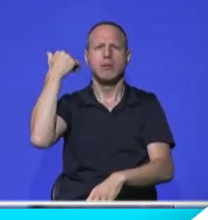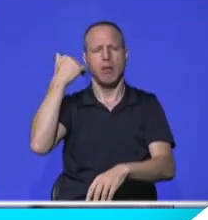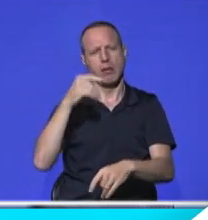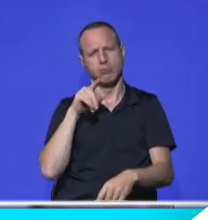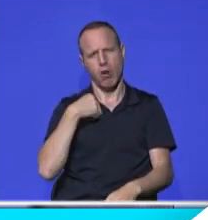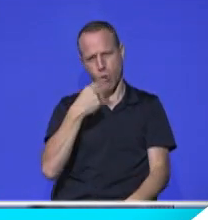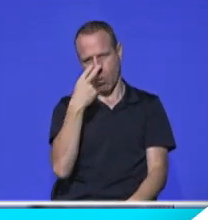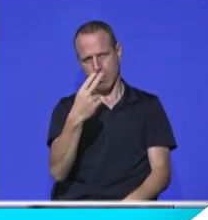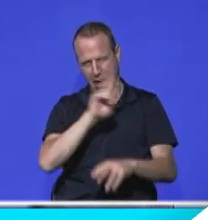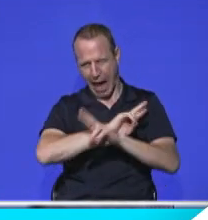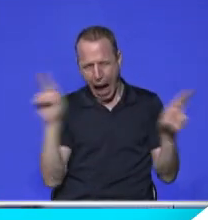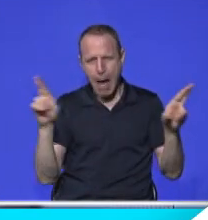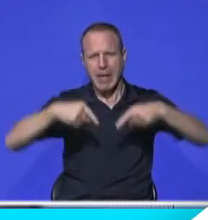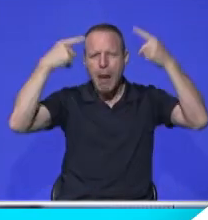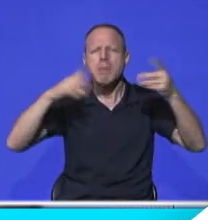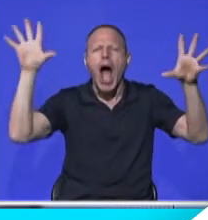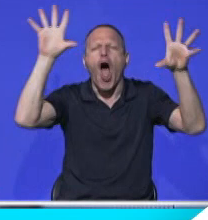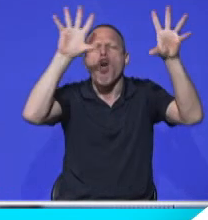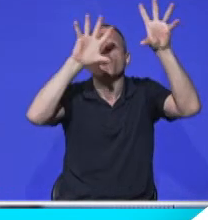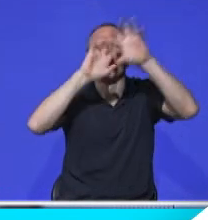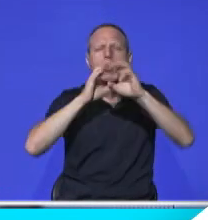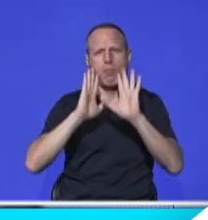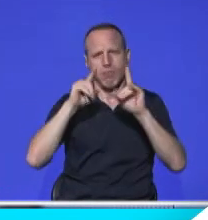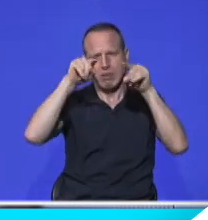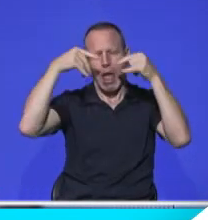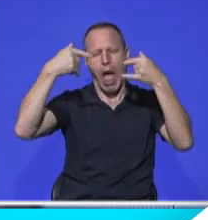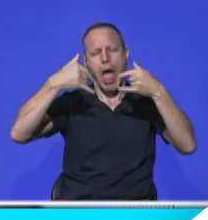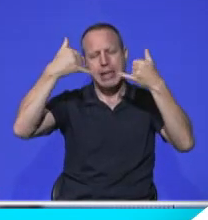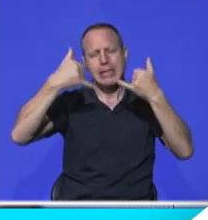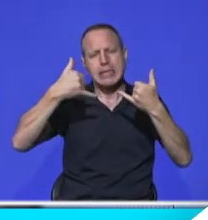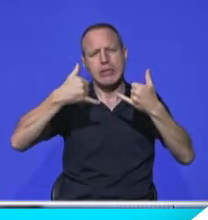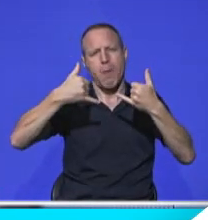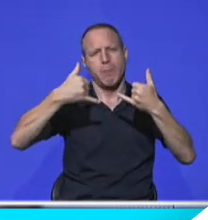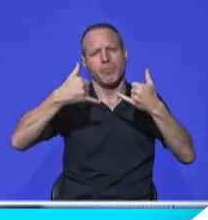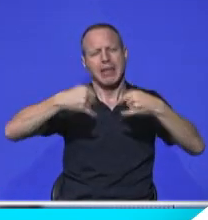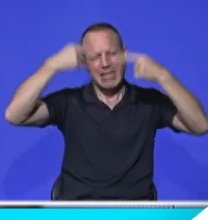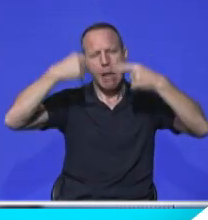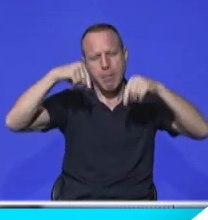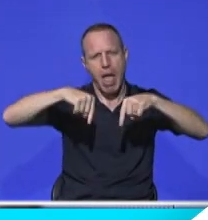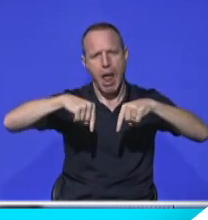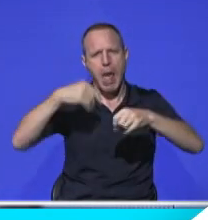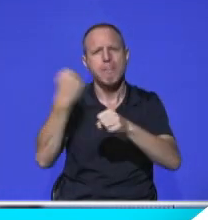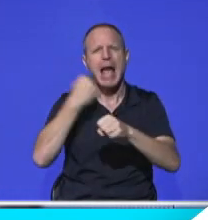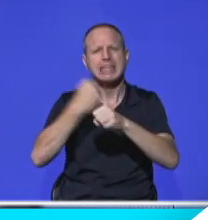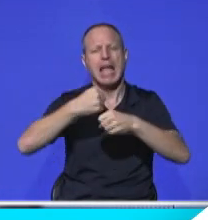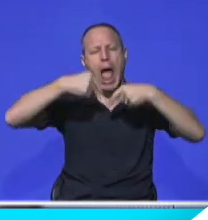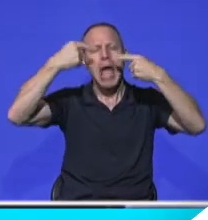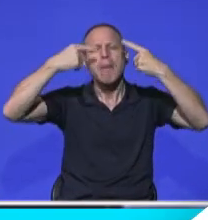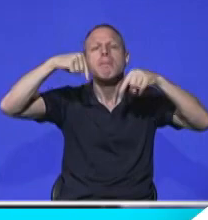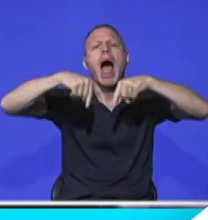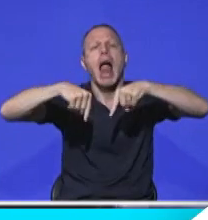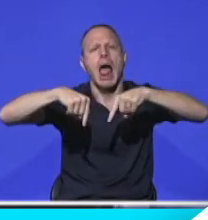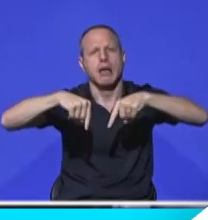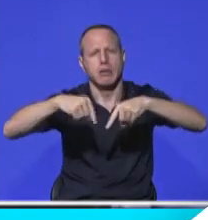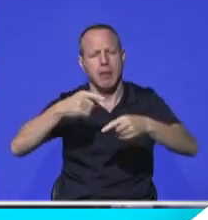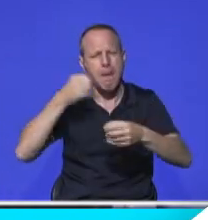רק בימים חשוכים מאוד. ואלה הימים האלה. אלה דברי הימים האלה. מעשה הימים האלה.